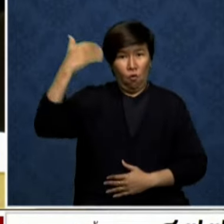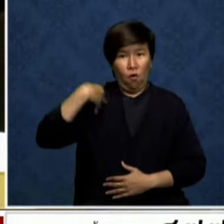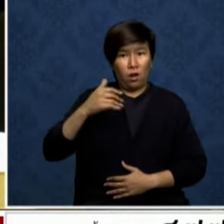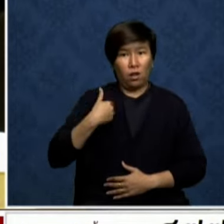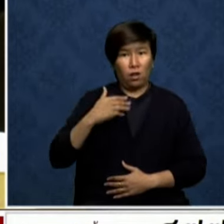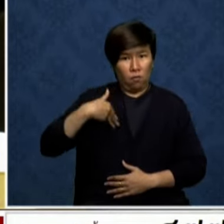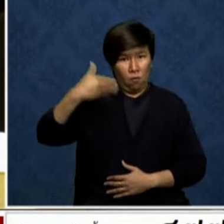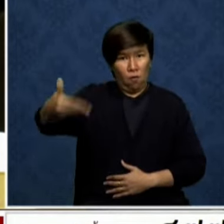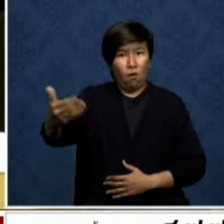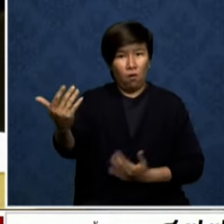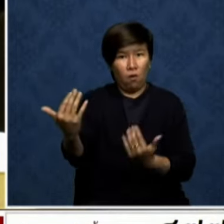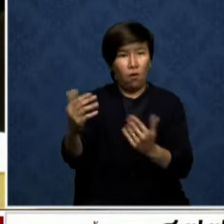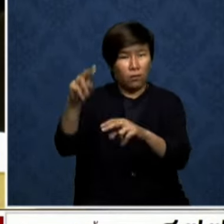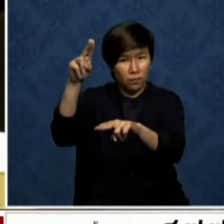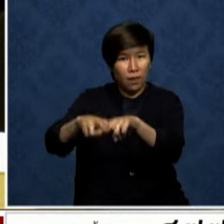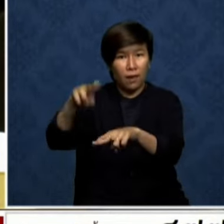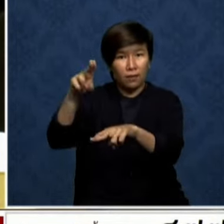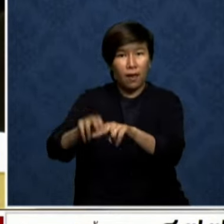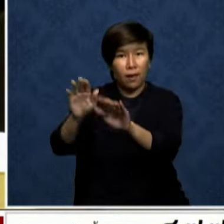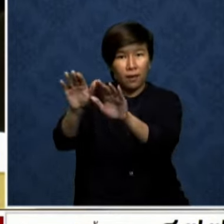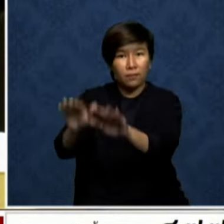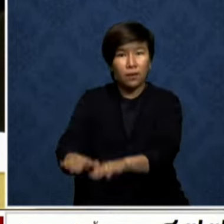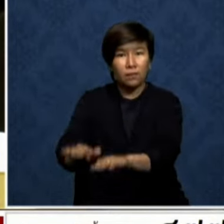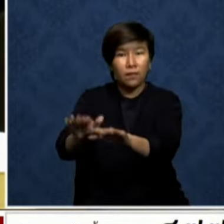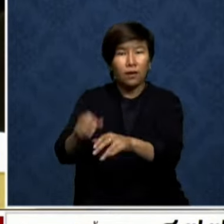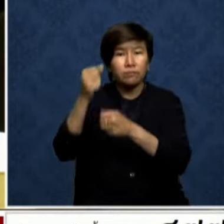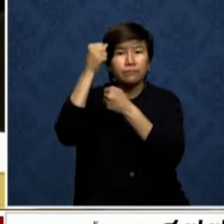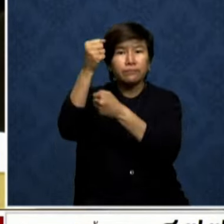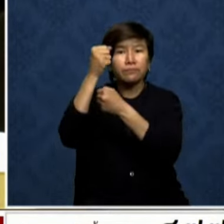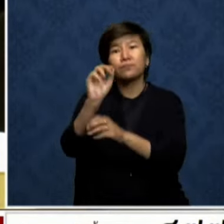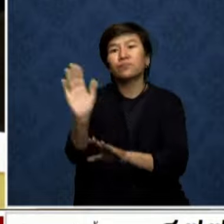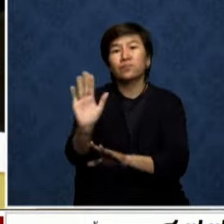ท่าน snacks look at sheep่ตปทALKแล้